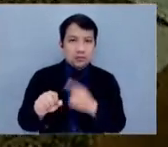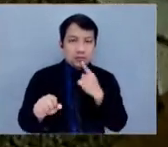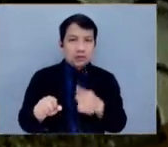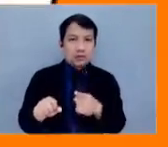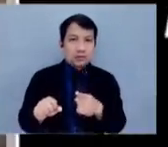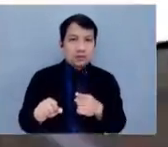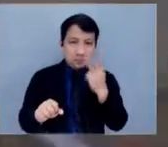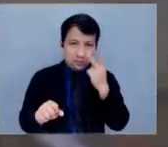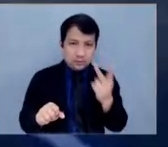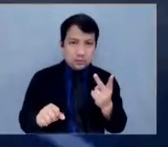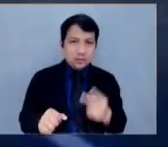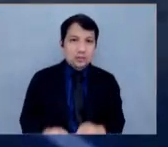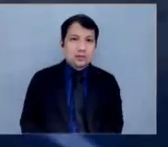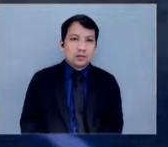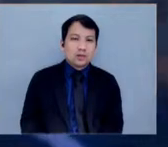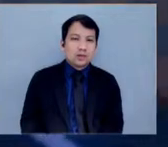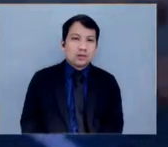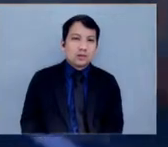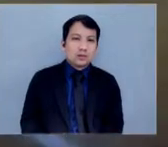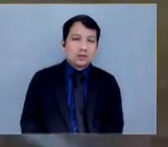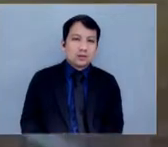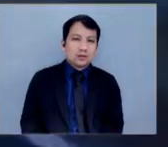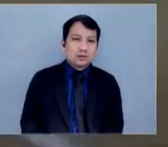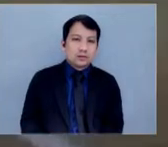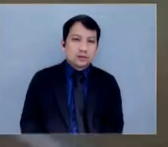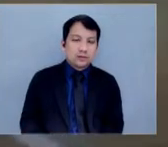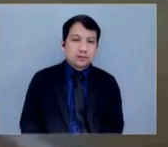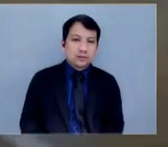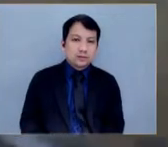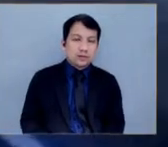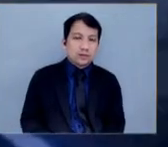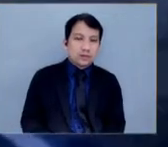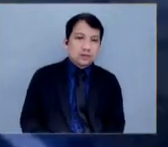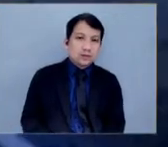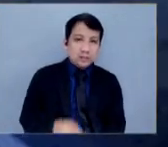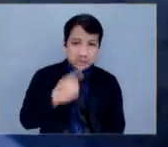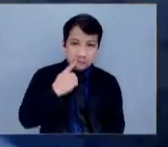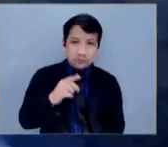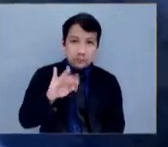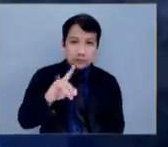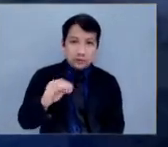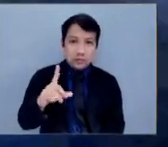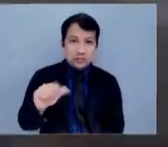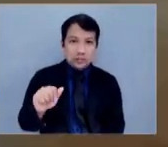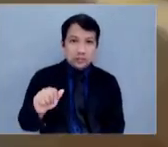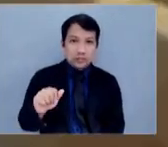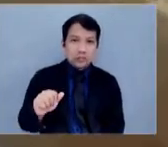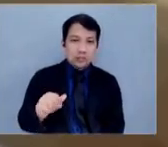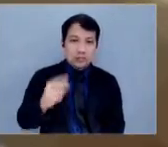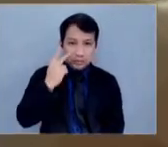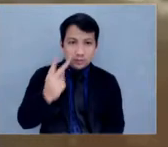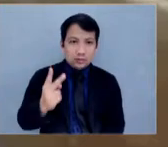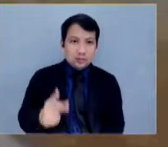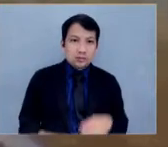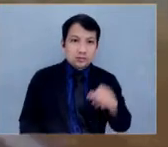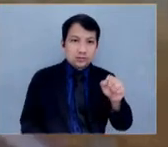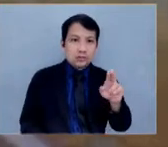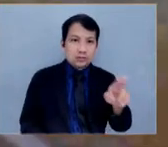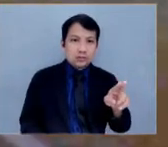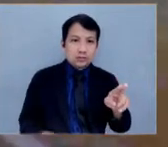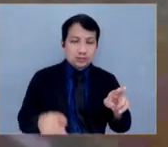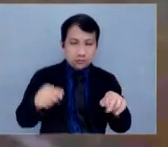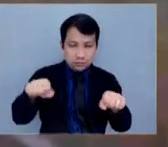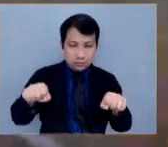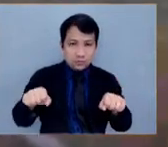ang pangyayari. Sa video namang ito, sa Buendia flyover sa Pasay, makikita ang isang SUV at motorsiklo